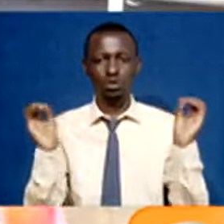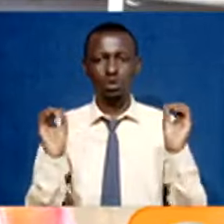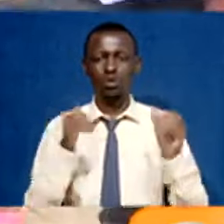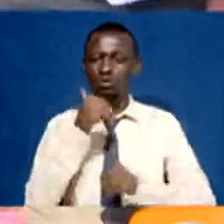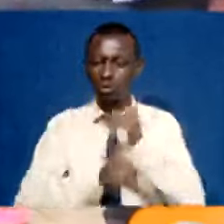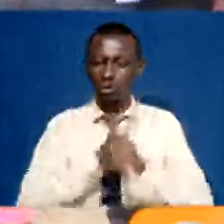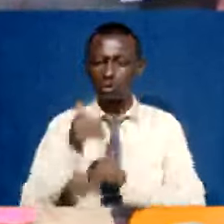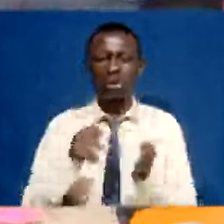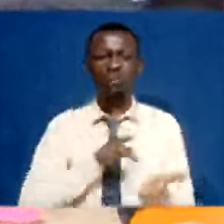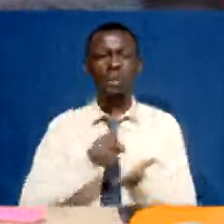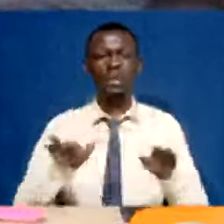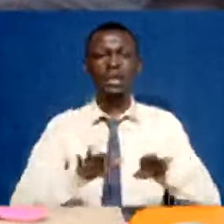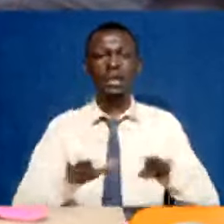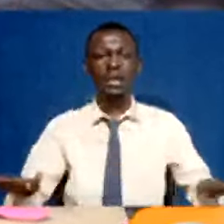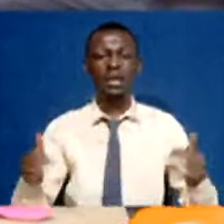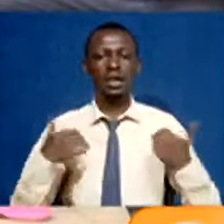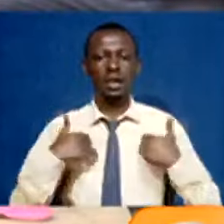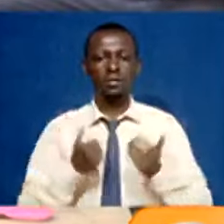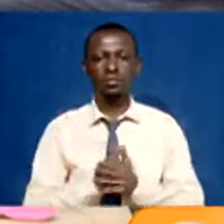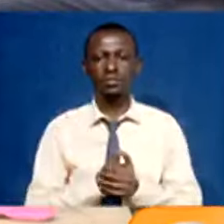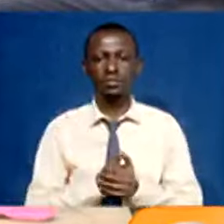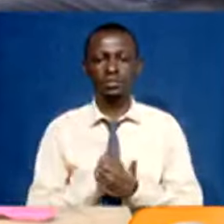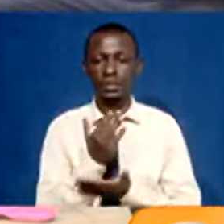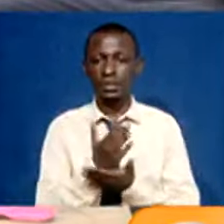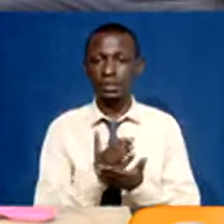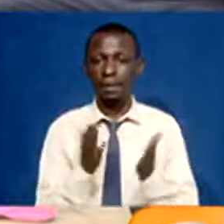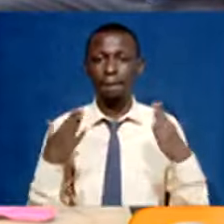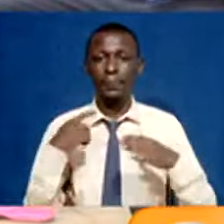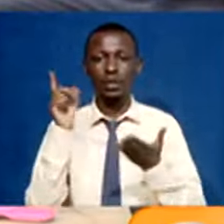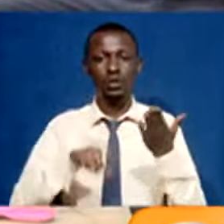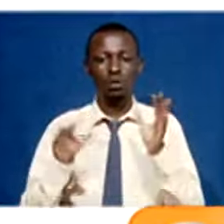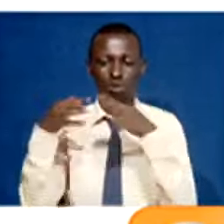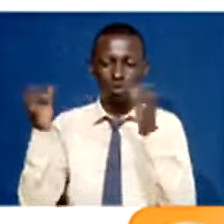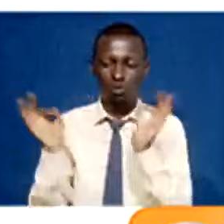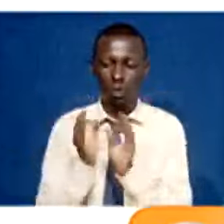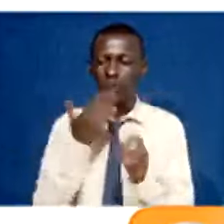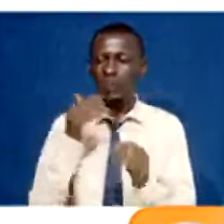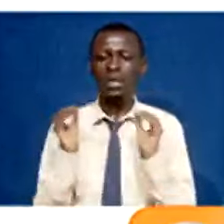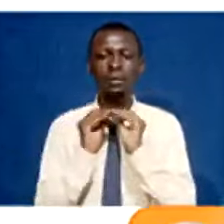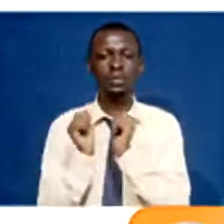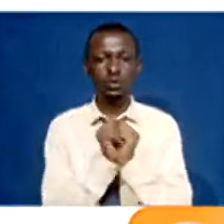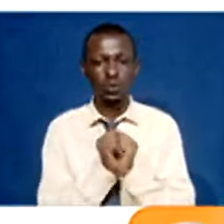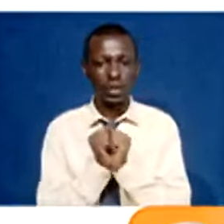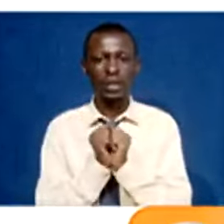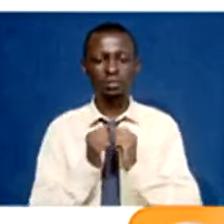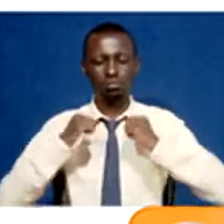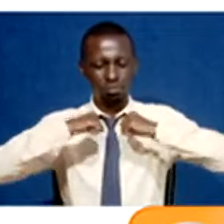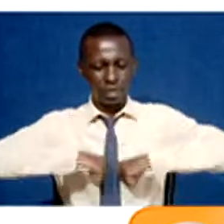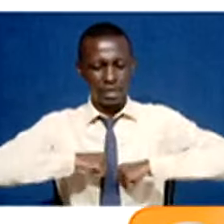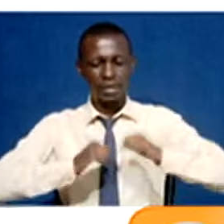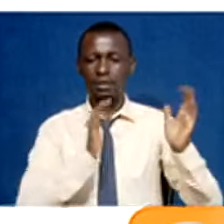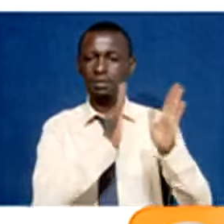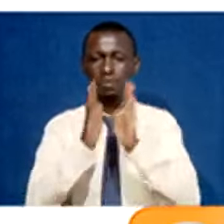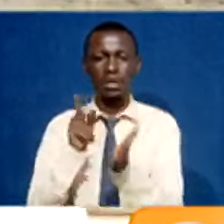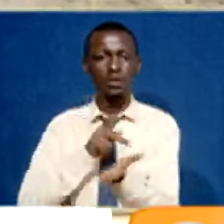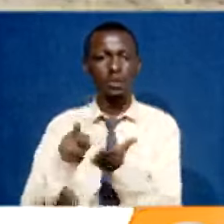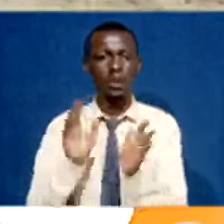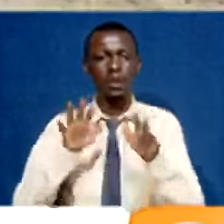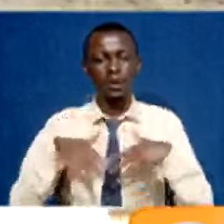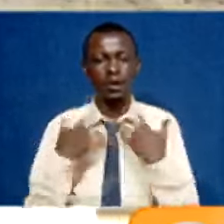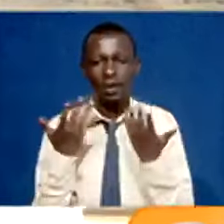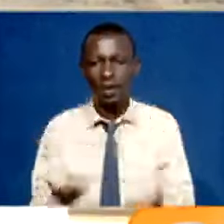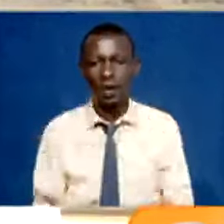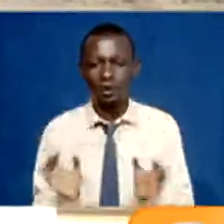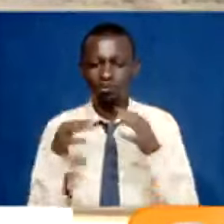procedures. Baadhi ya wakazi sasa wakitaka familia ya Kirima kufanya kikao nao na kukubaliana mpango wa malipo. Sasa